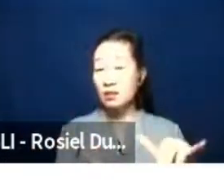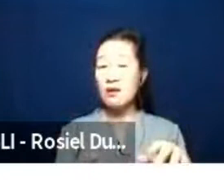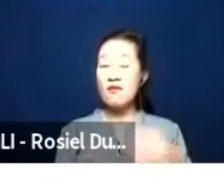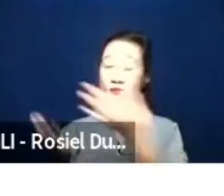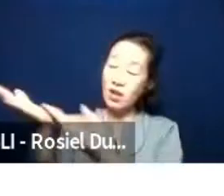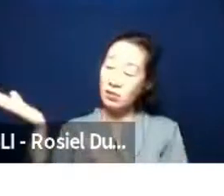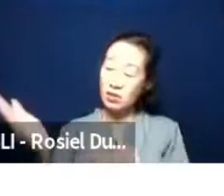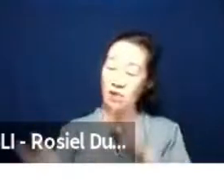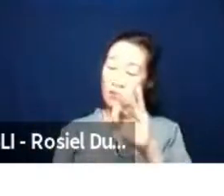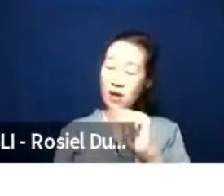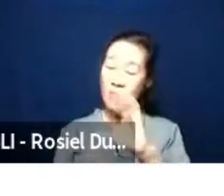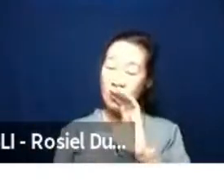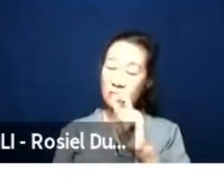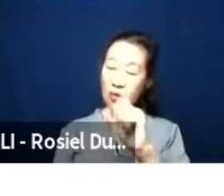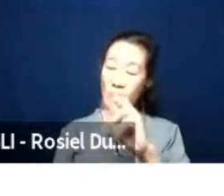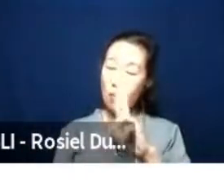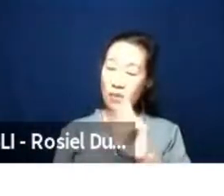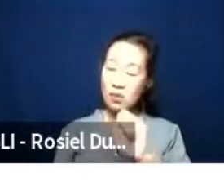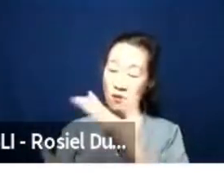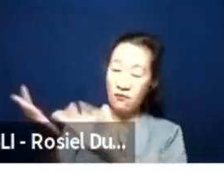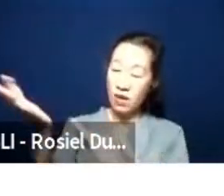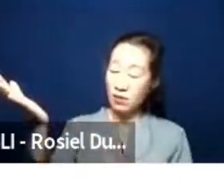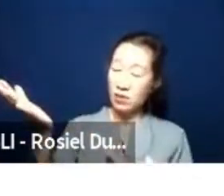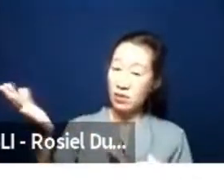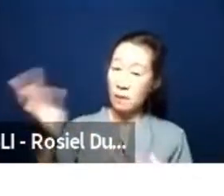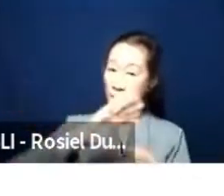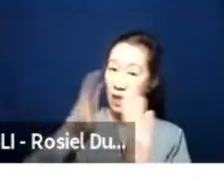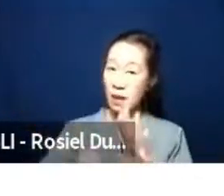factors para maging successful yung kanyang